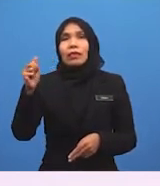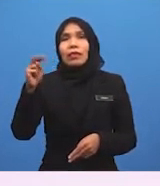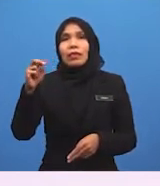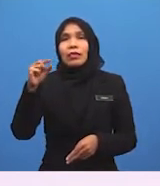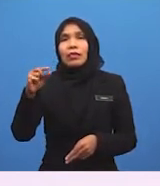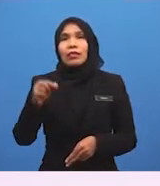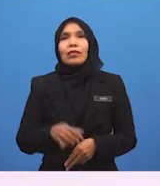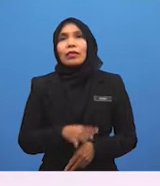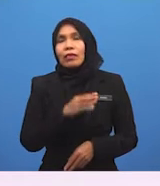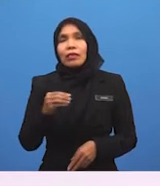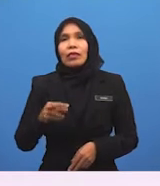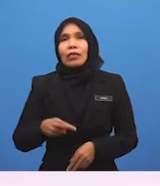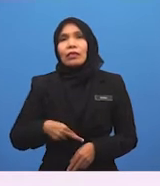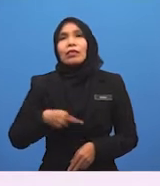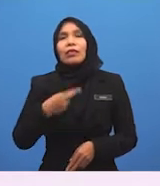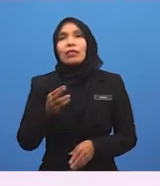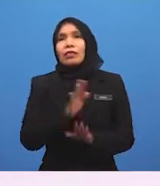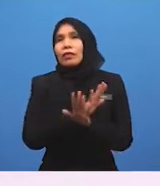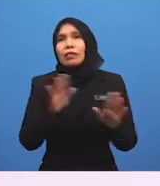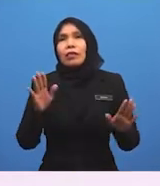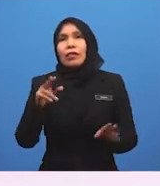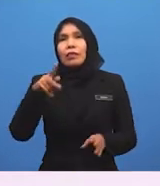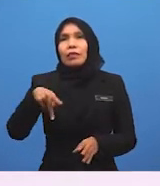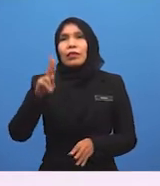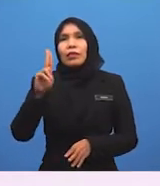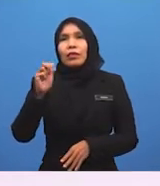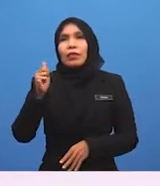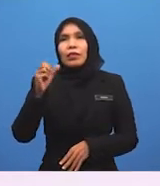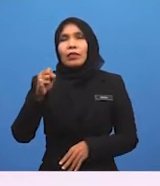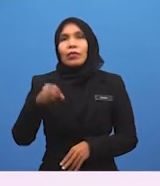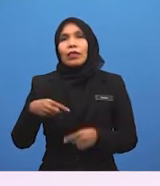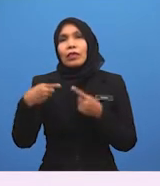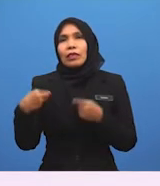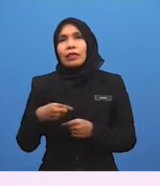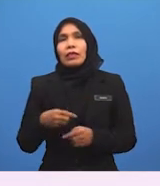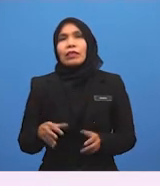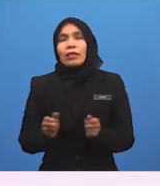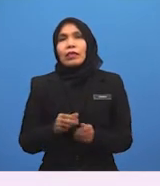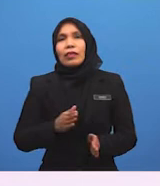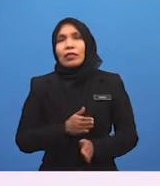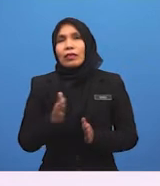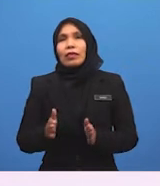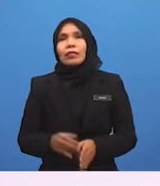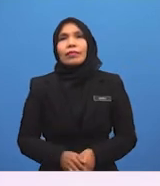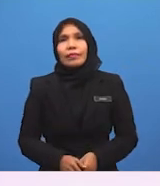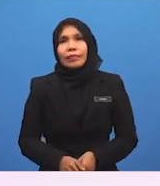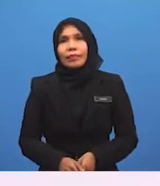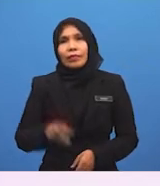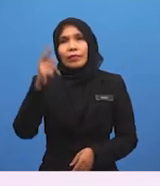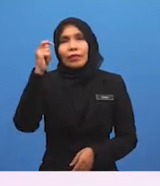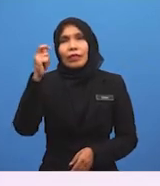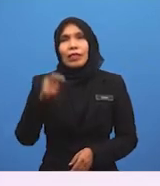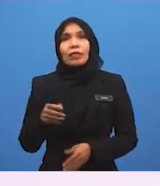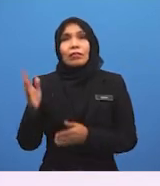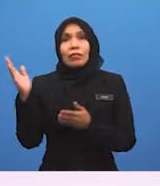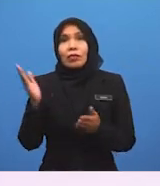tidak puas hati dengan jiran. Situasi kedua. Tan menjemput jiran yang berlainan